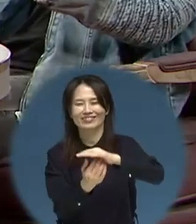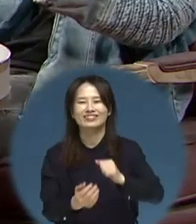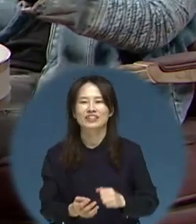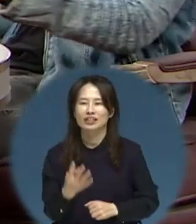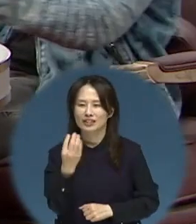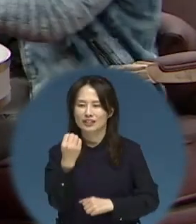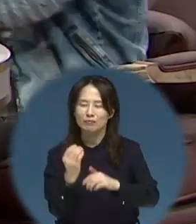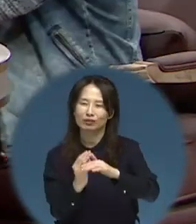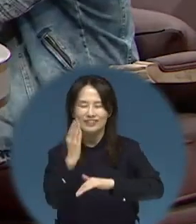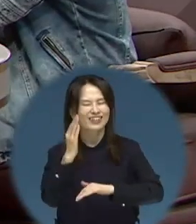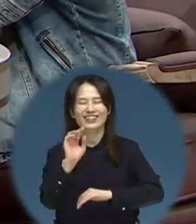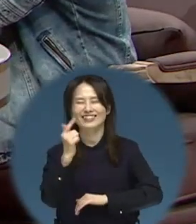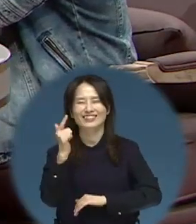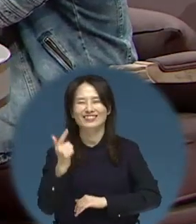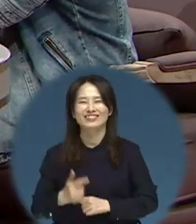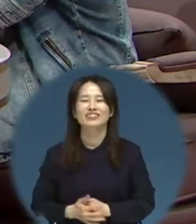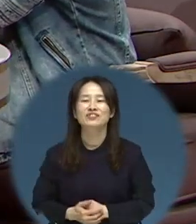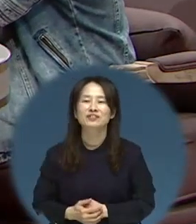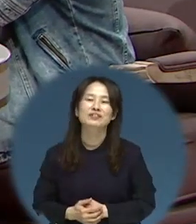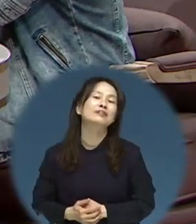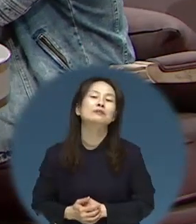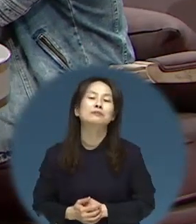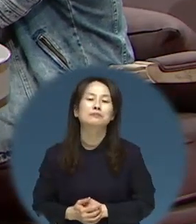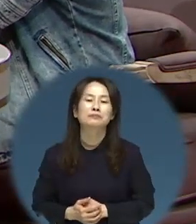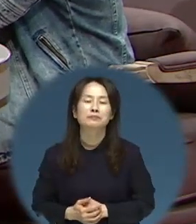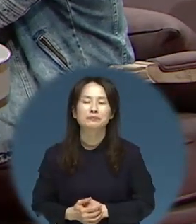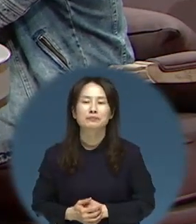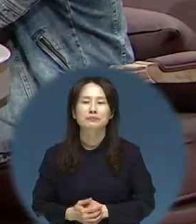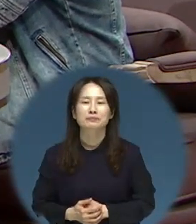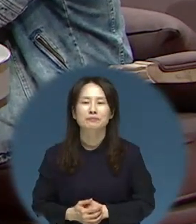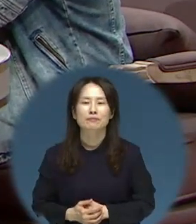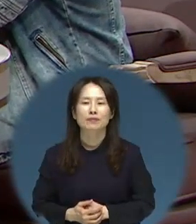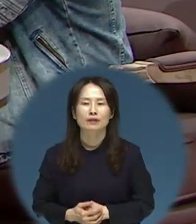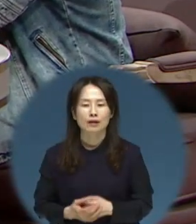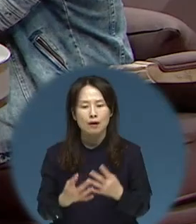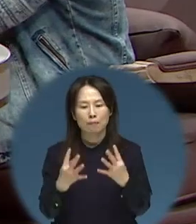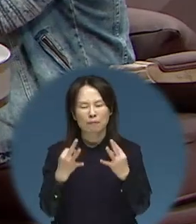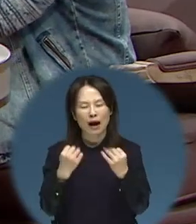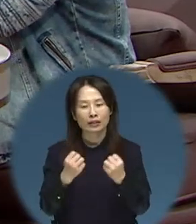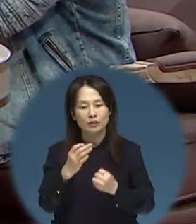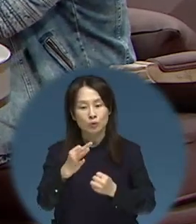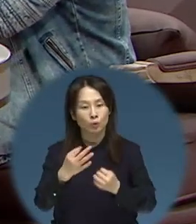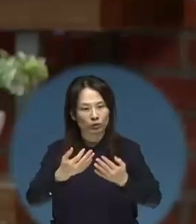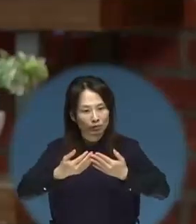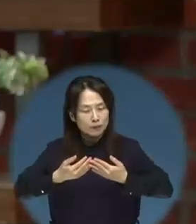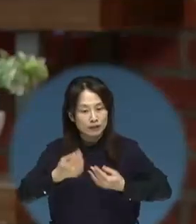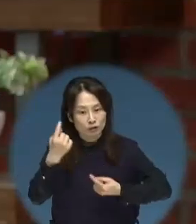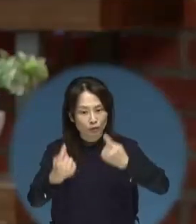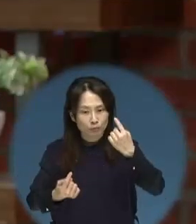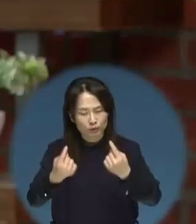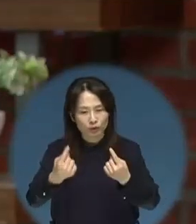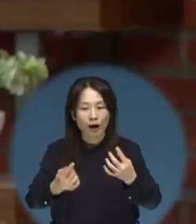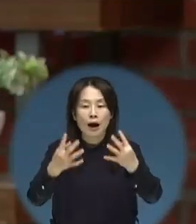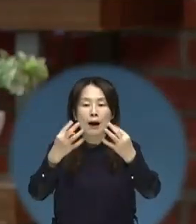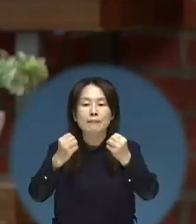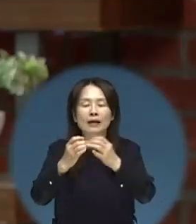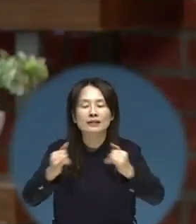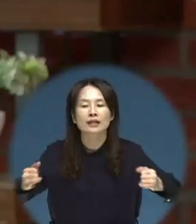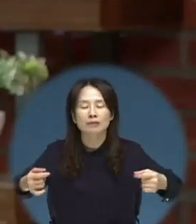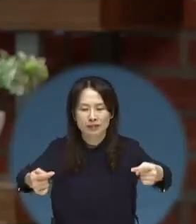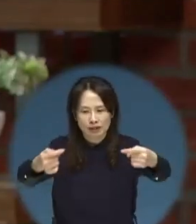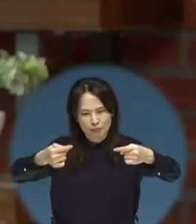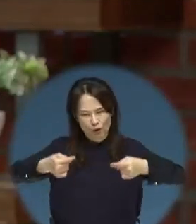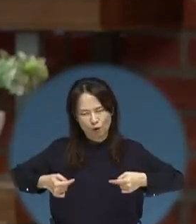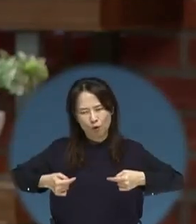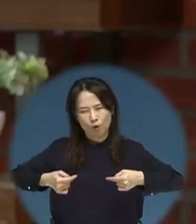풀어놔야 되는데. 예. 네. 일단은 저는 많은 돈을 받는 것보다 많은 사람들의 돈을 받고 싶어요. 네. 그런